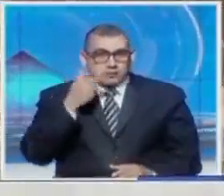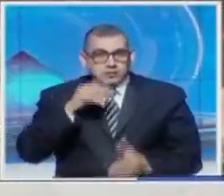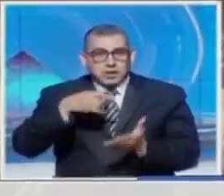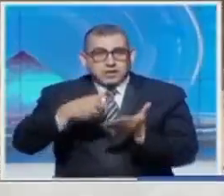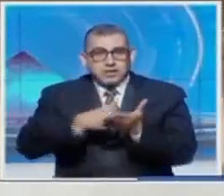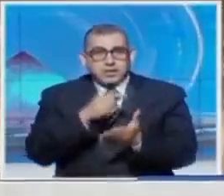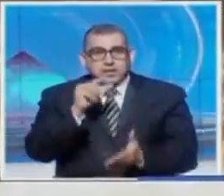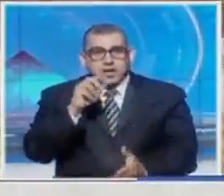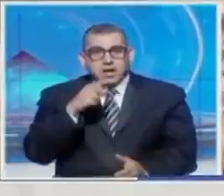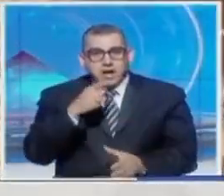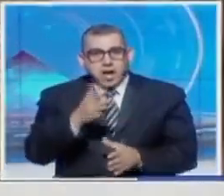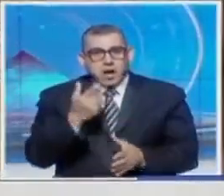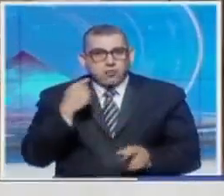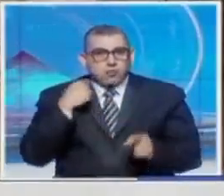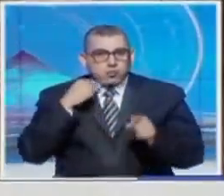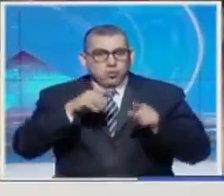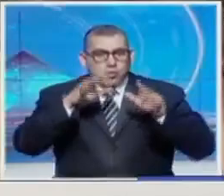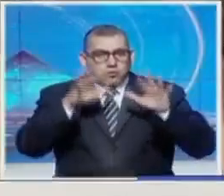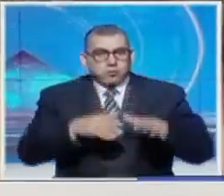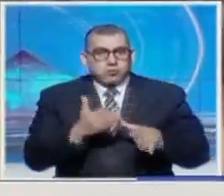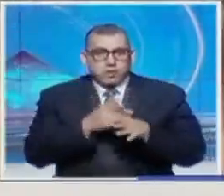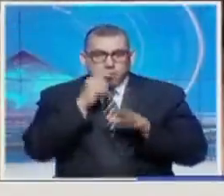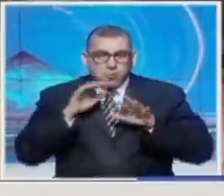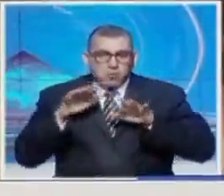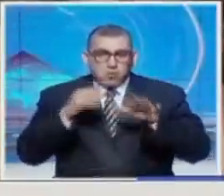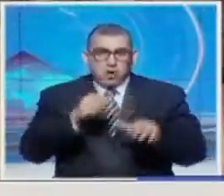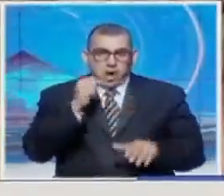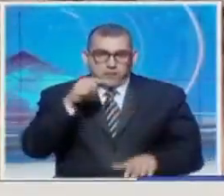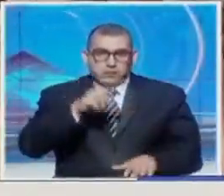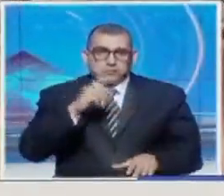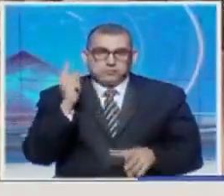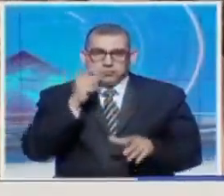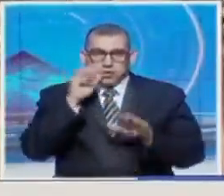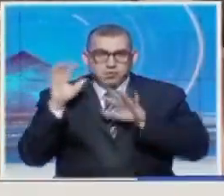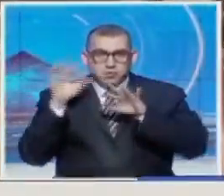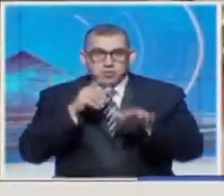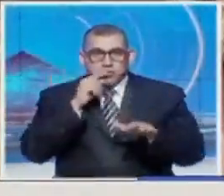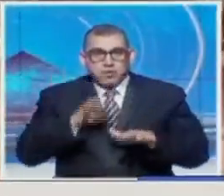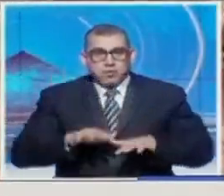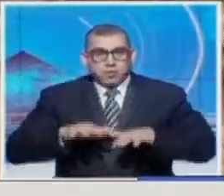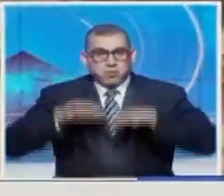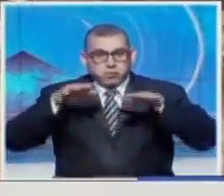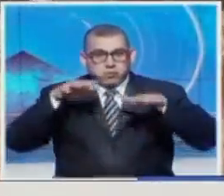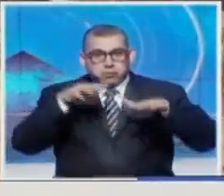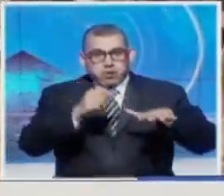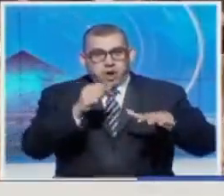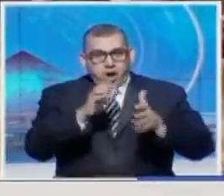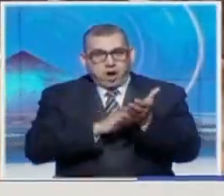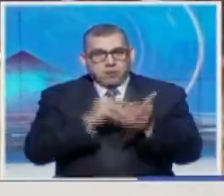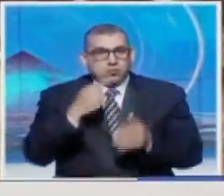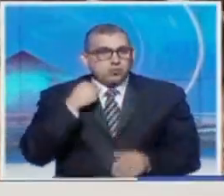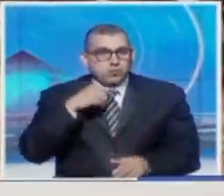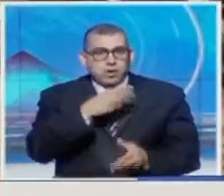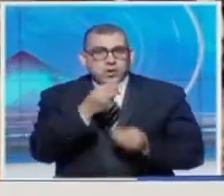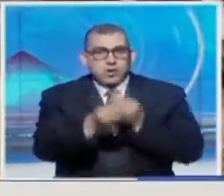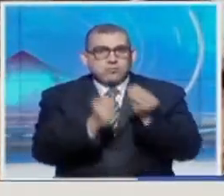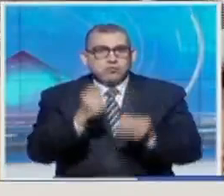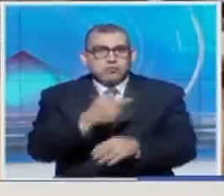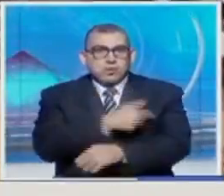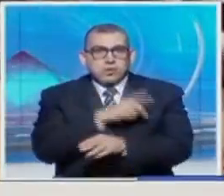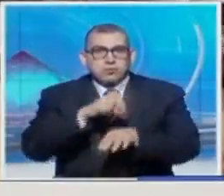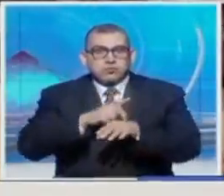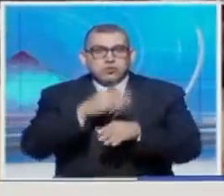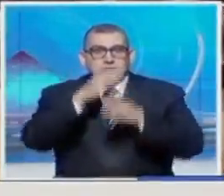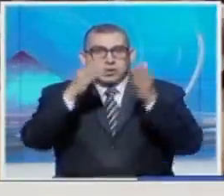مدينة درنا الأكثر تضررا جراء العاصفة دانيال والفيضانات الناجمة عنها. وأضاف برينان أن العديد من